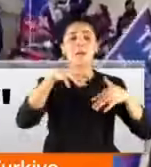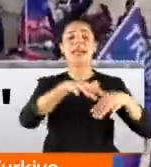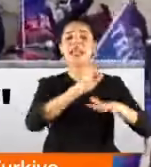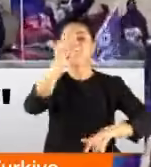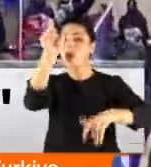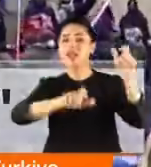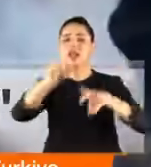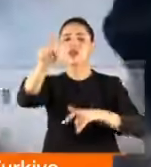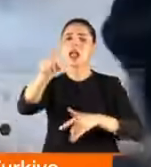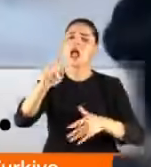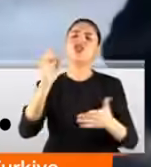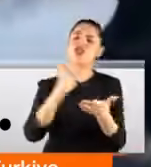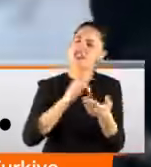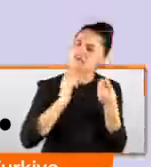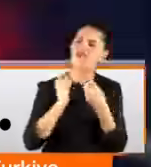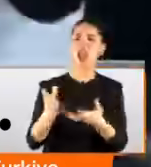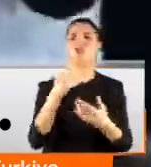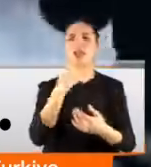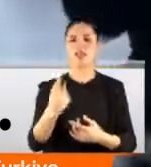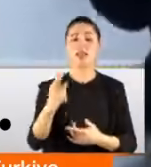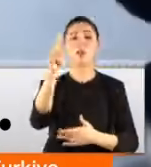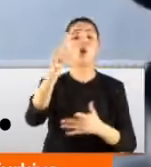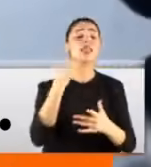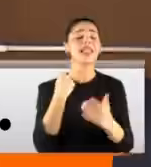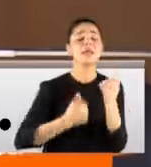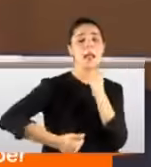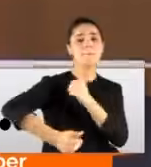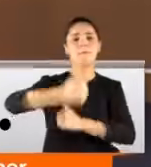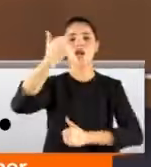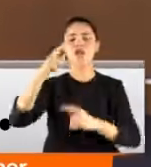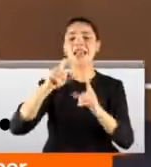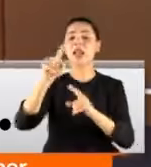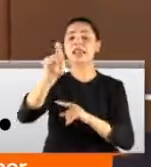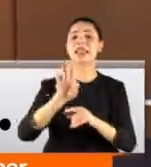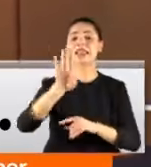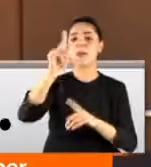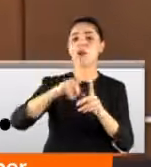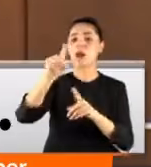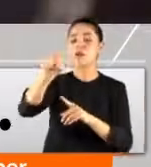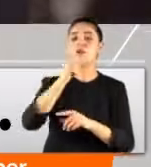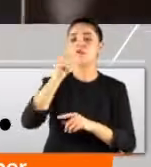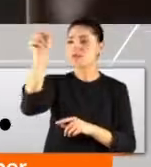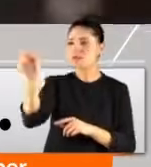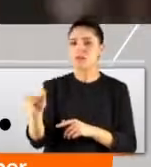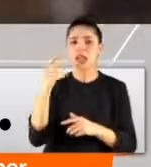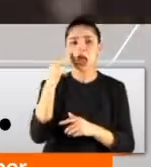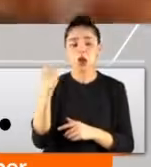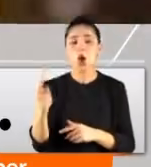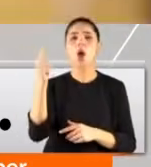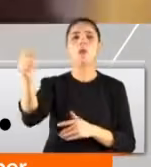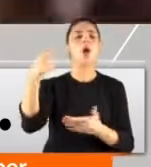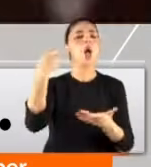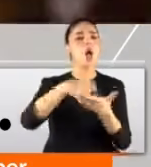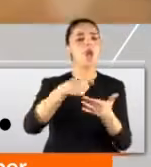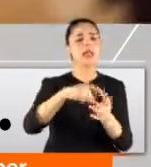bedelini ödeyeceksiniz dedi. Ama Temsilciler Meclisi Başkanı Demokrat Nancy Pelosi'nin başını çektiği demokratlar o bedeli